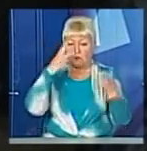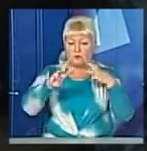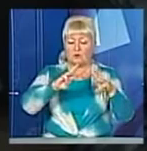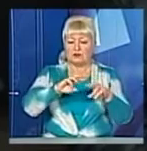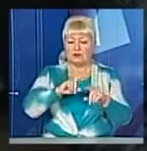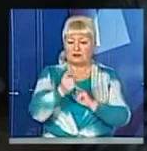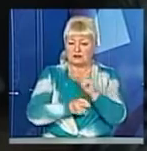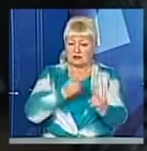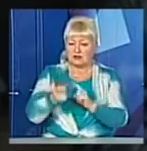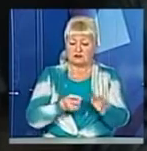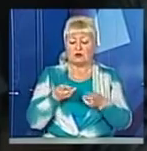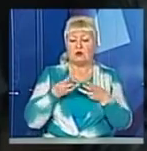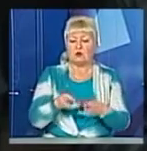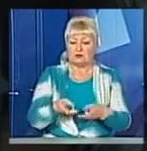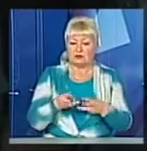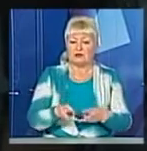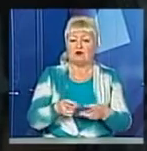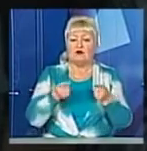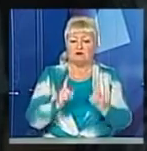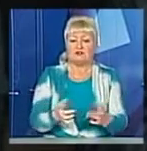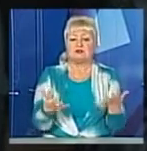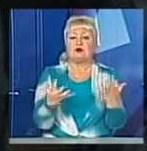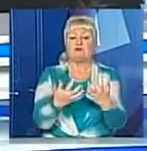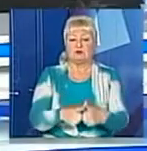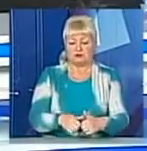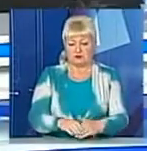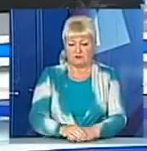котлів. Котли в більшості автоматизовані.